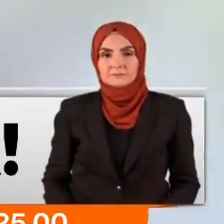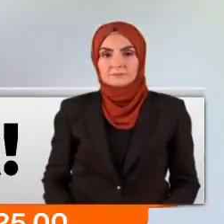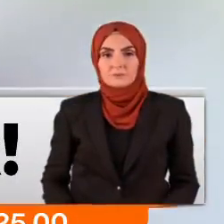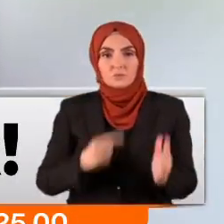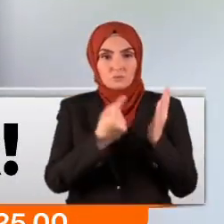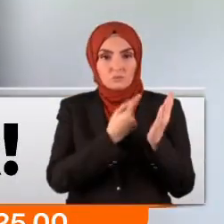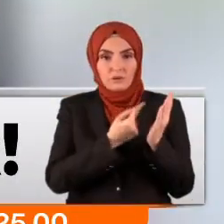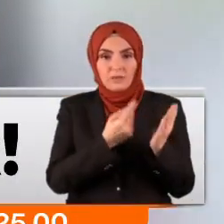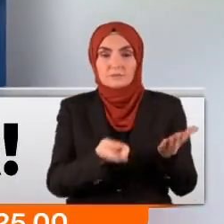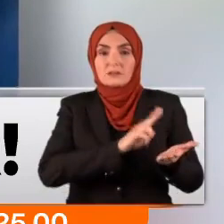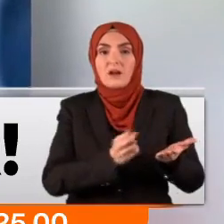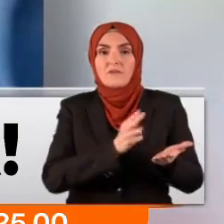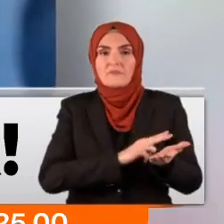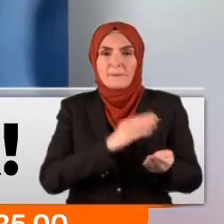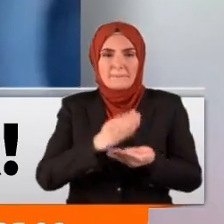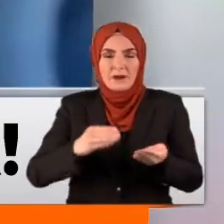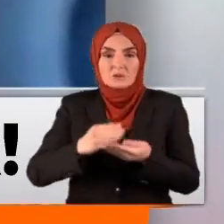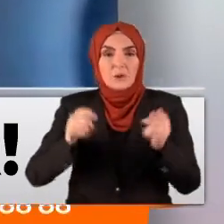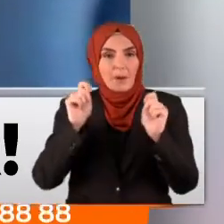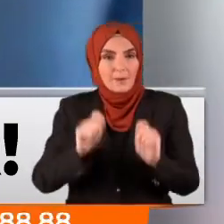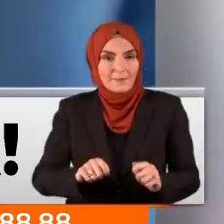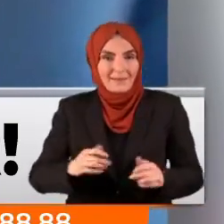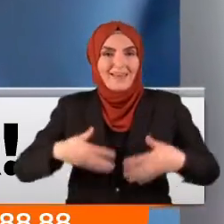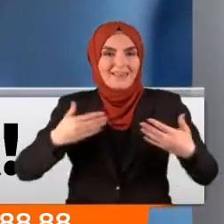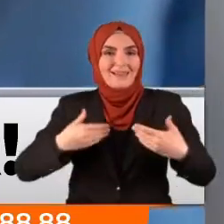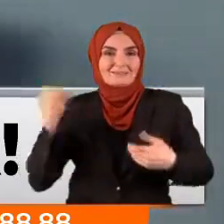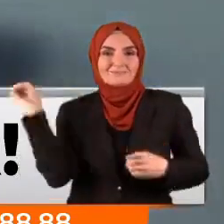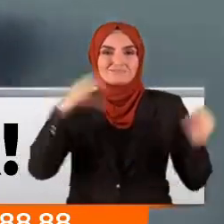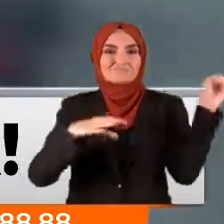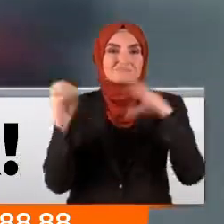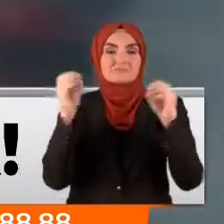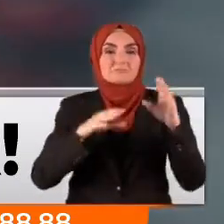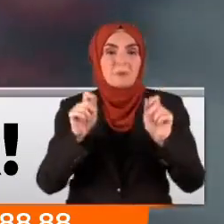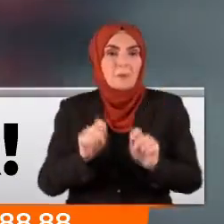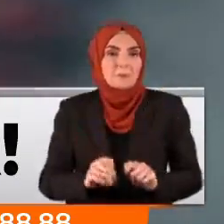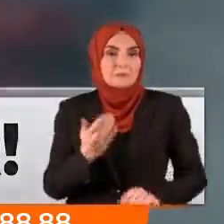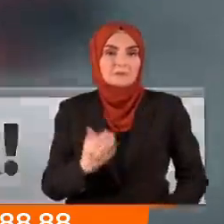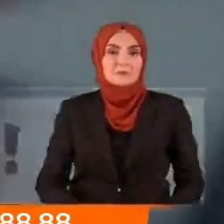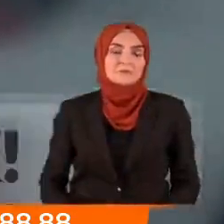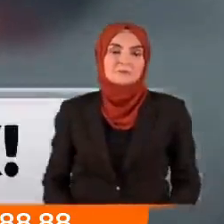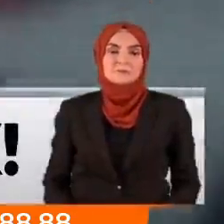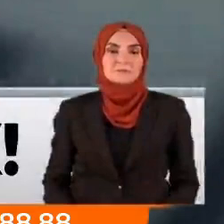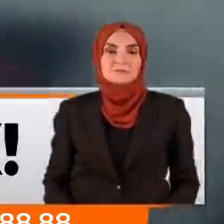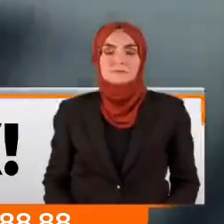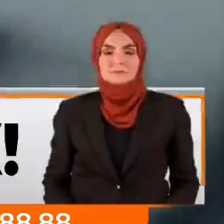Kur'an-ı Kerim sayfalarını parçaladılar, konfeti yapıp sahaya fırlattılar. Şuraya bakar mısın ya?